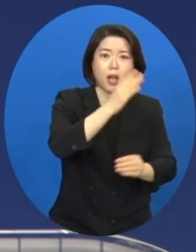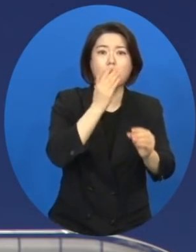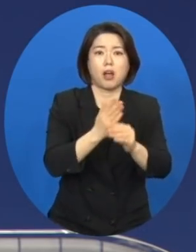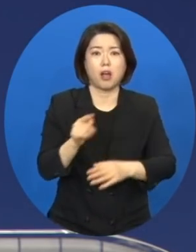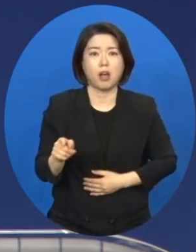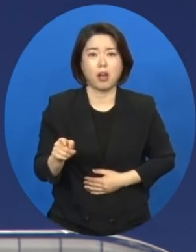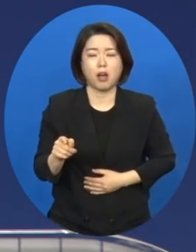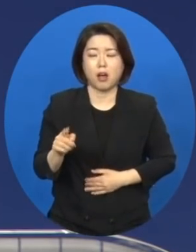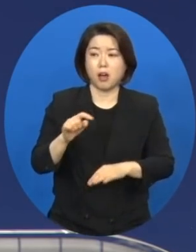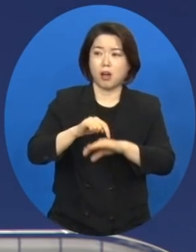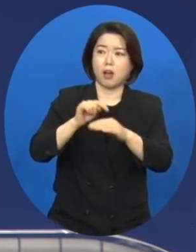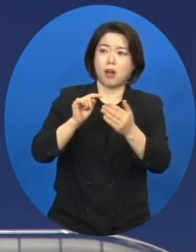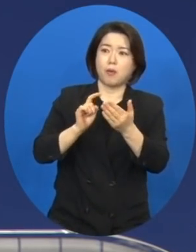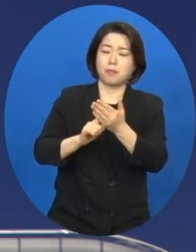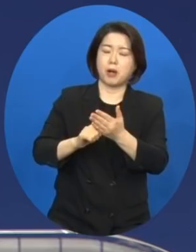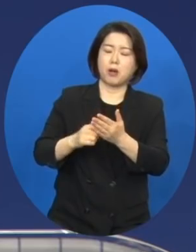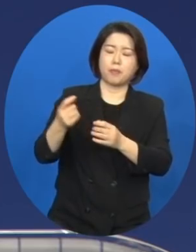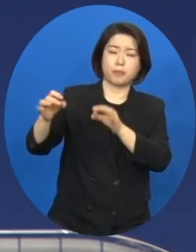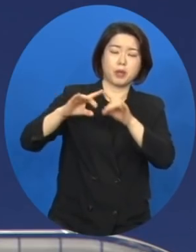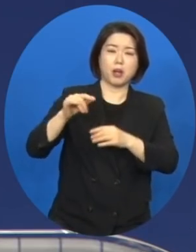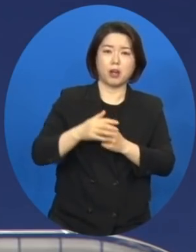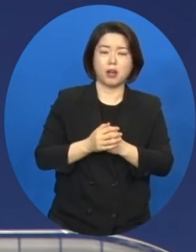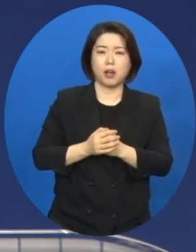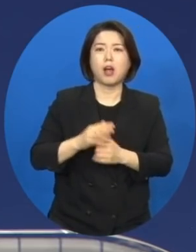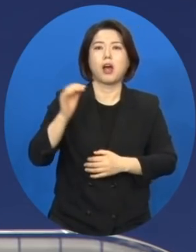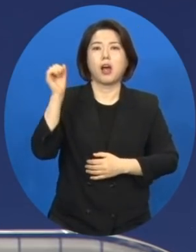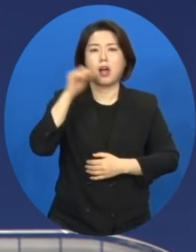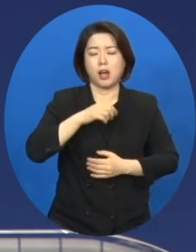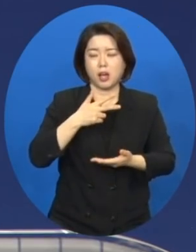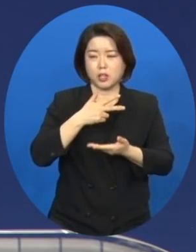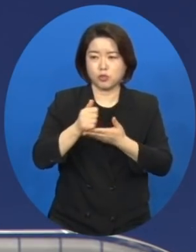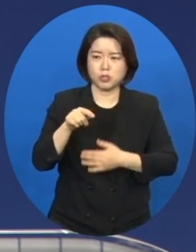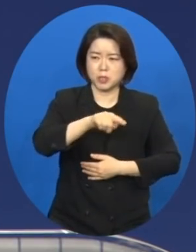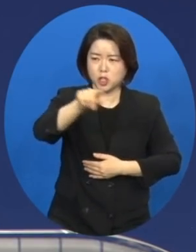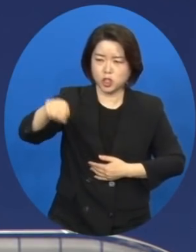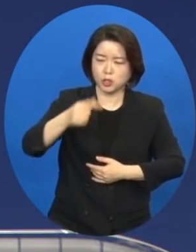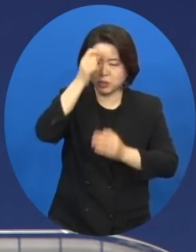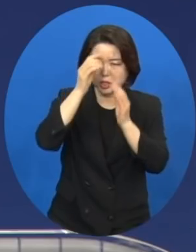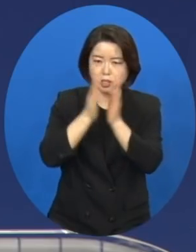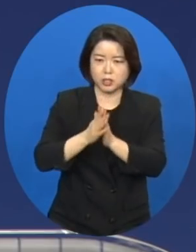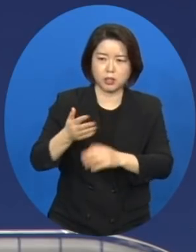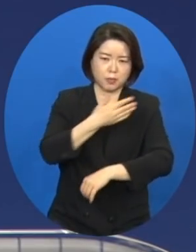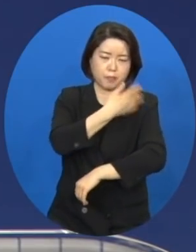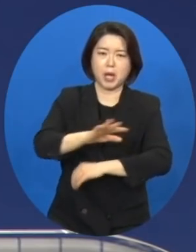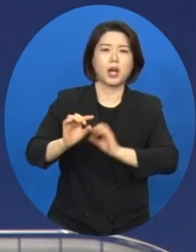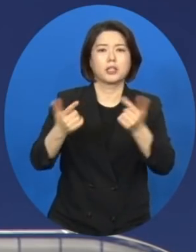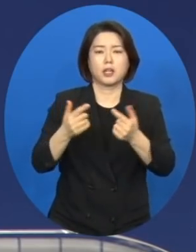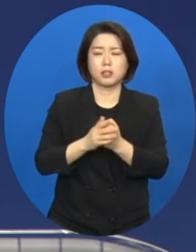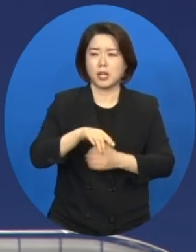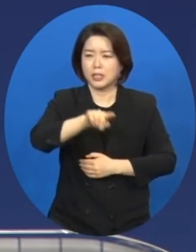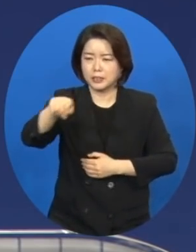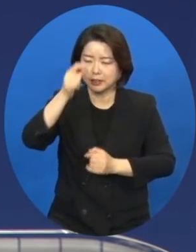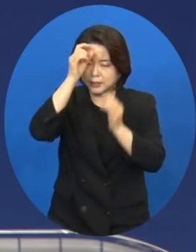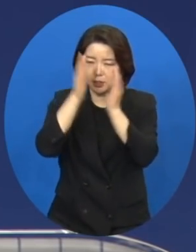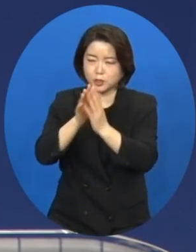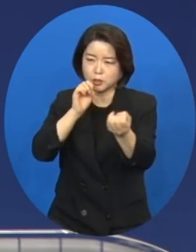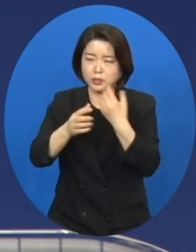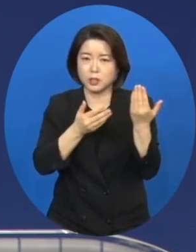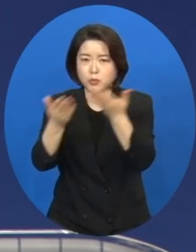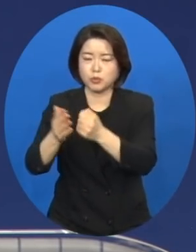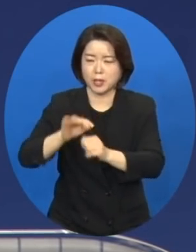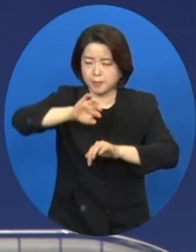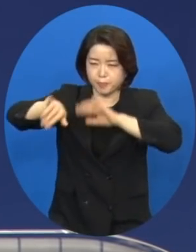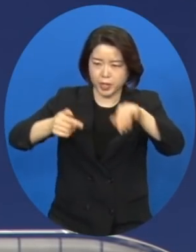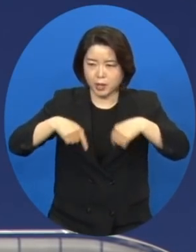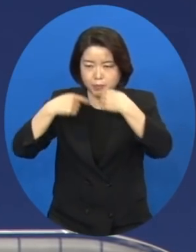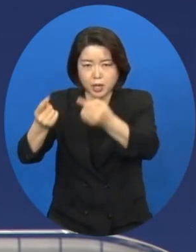마음이 들었습니다. 주님께서 결코 그들의 기도를 외면치 않으실 것이다, 그들의 기도를 들으실 것이다, 개입하실 것이다